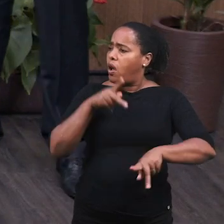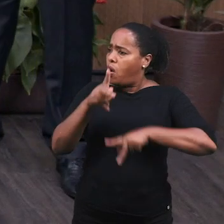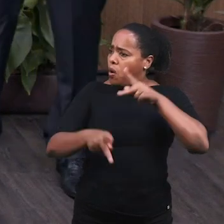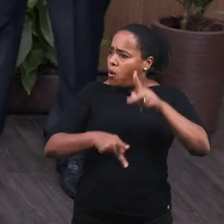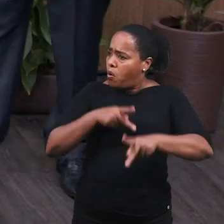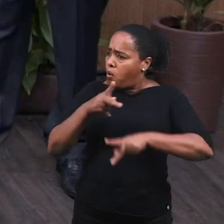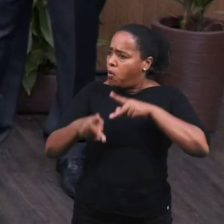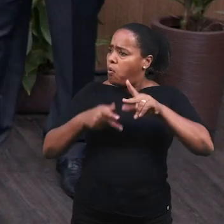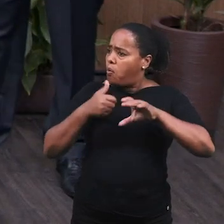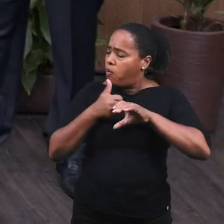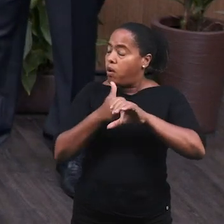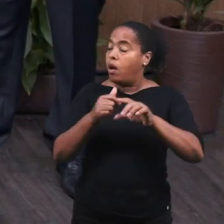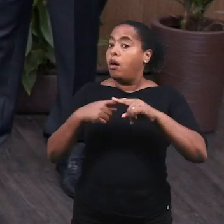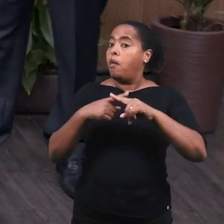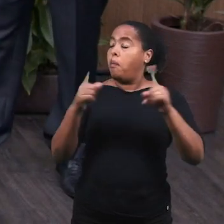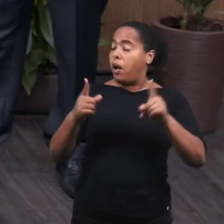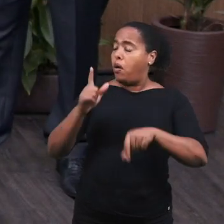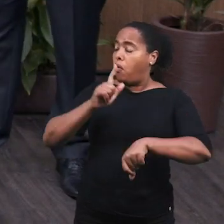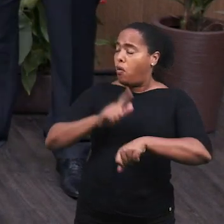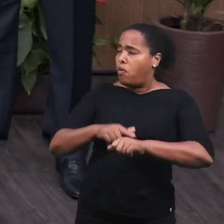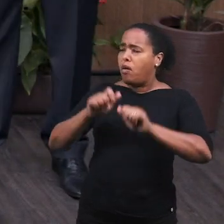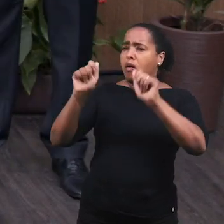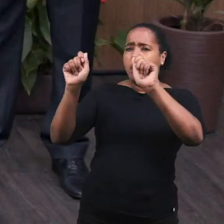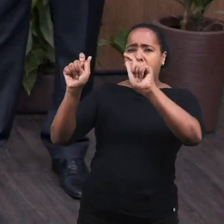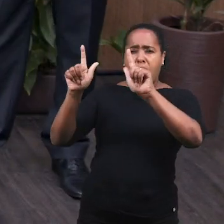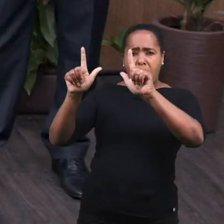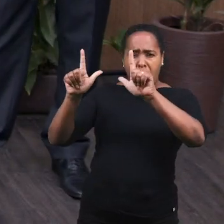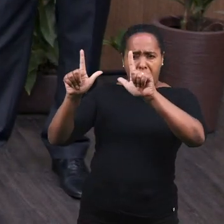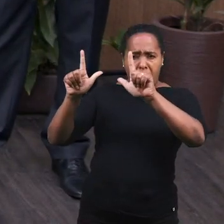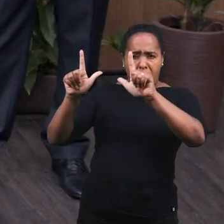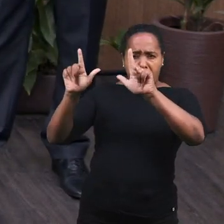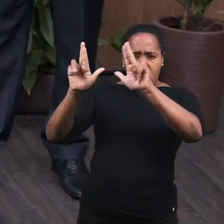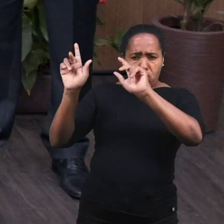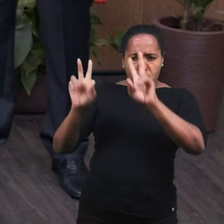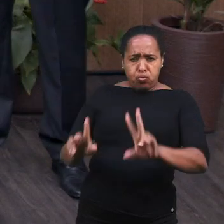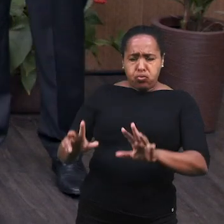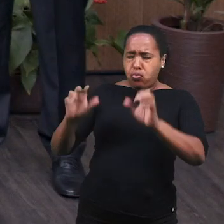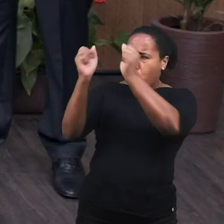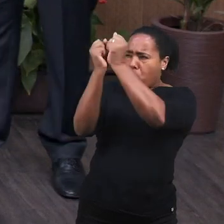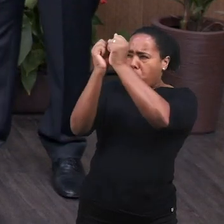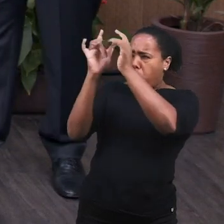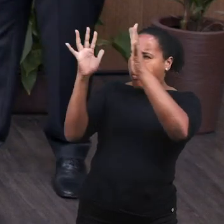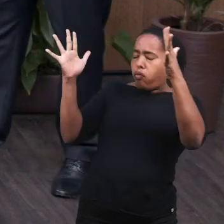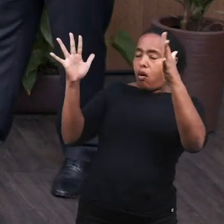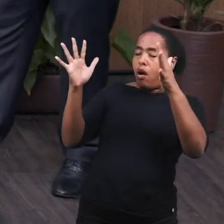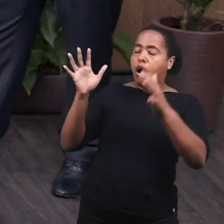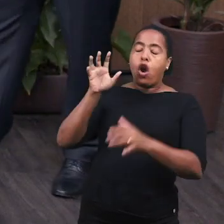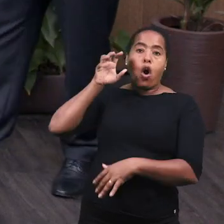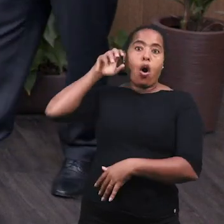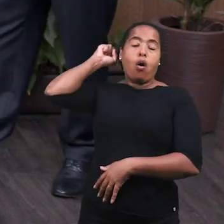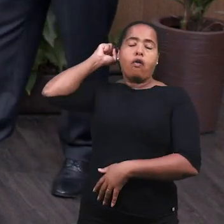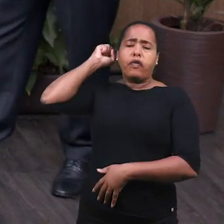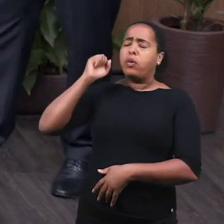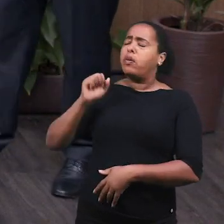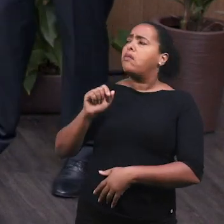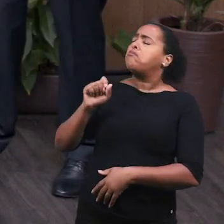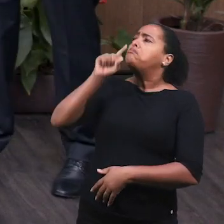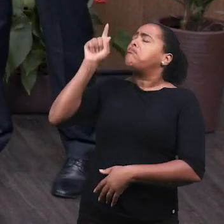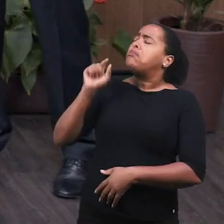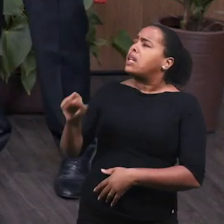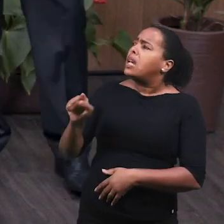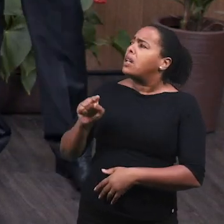чтобы всех тех, кто следует этому учению, сажать в тюрьмы. И когда он